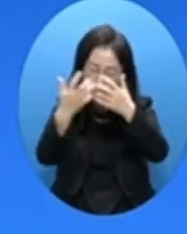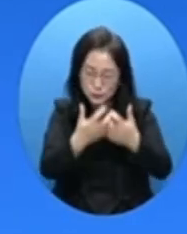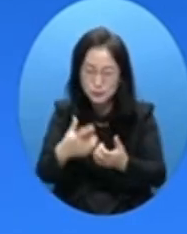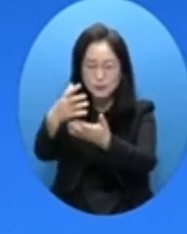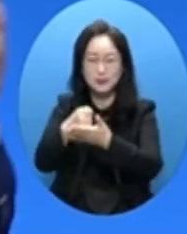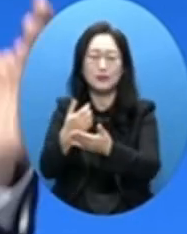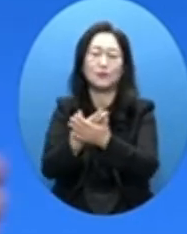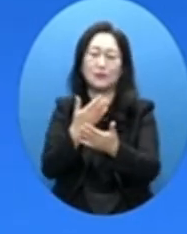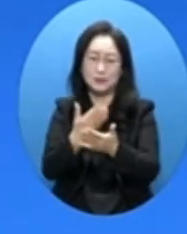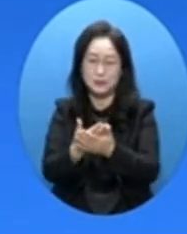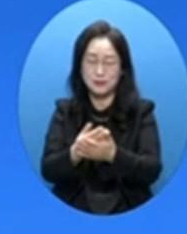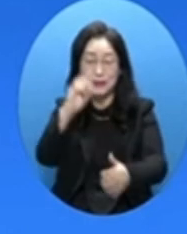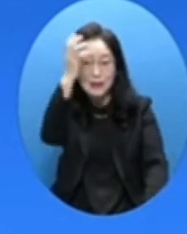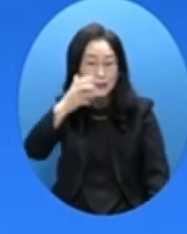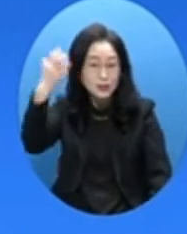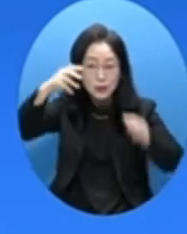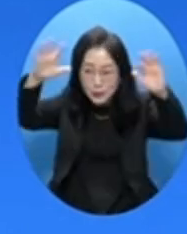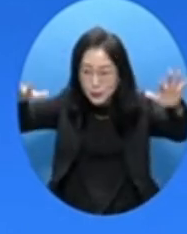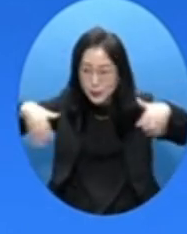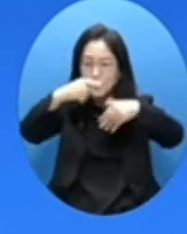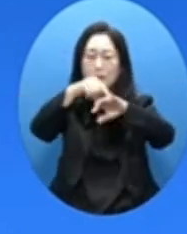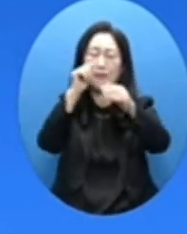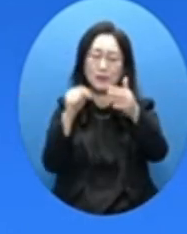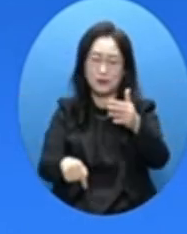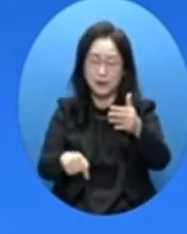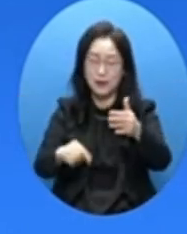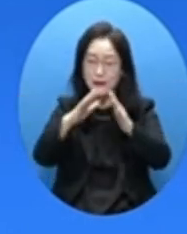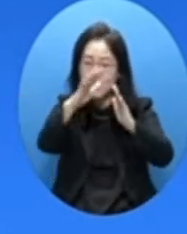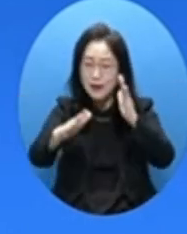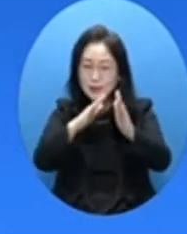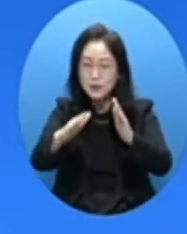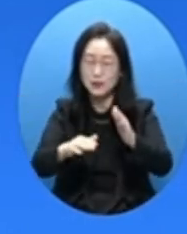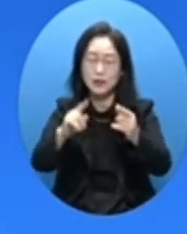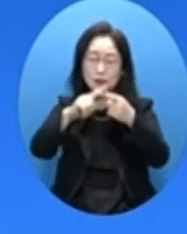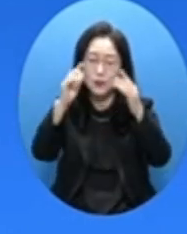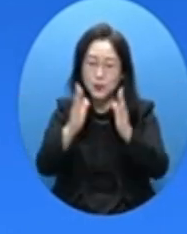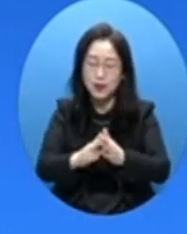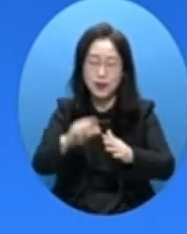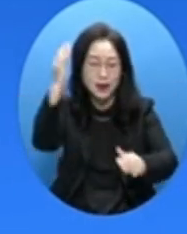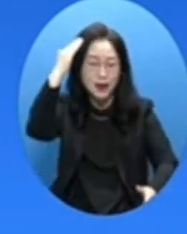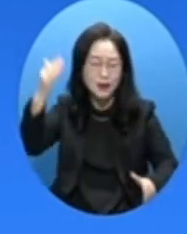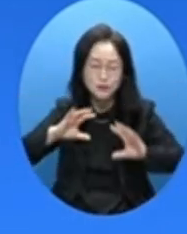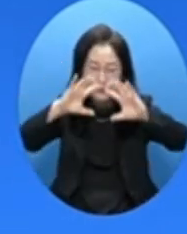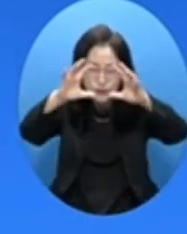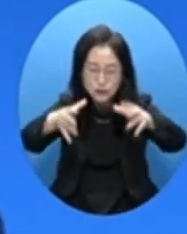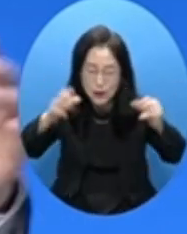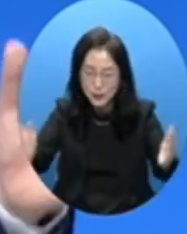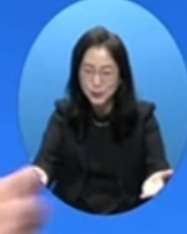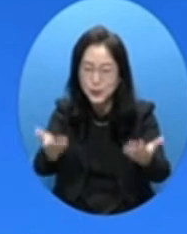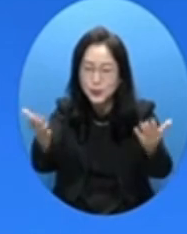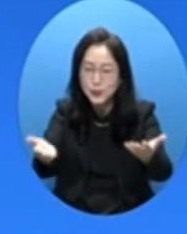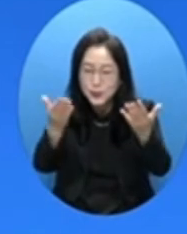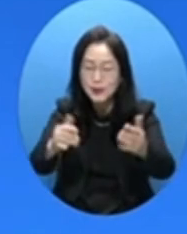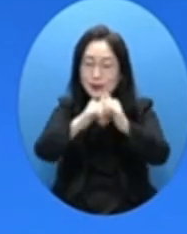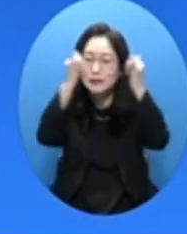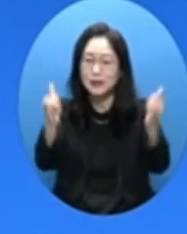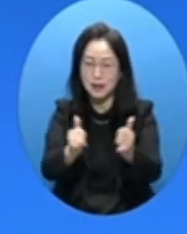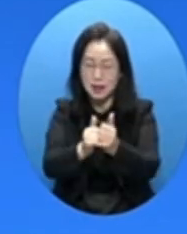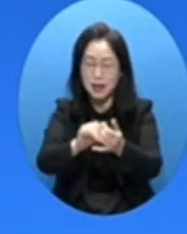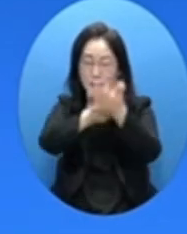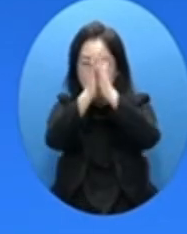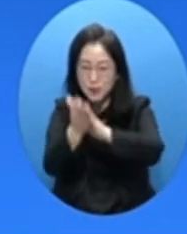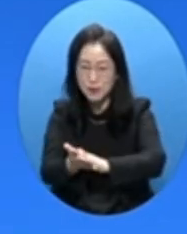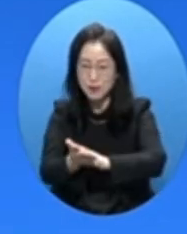주옵소서이 성의 바람이 우리 마음 가운데 우리 가정에 우리 교회에 우리 대한민국에 들어와서이 사회를 변화시키고